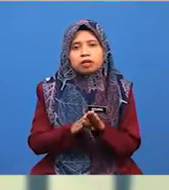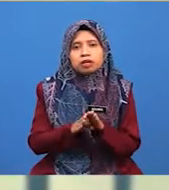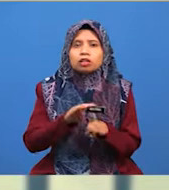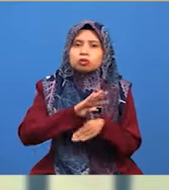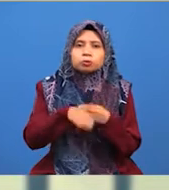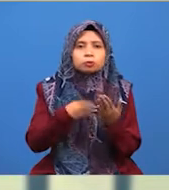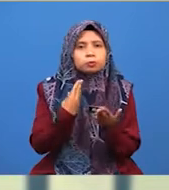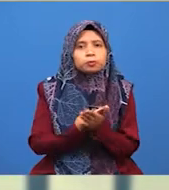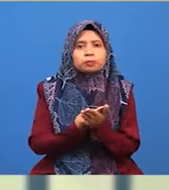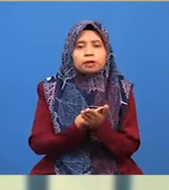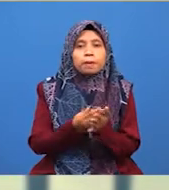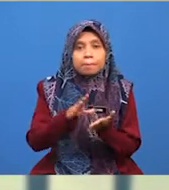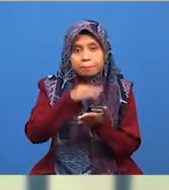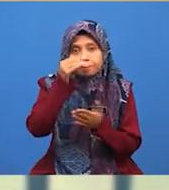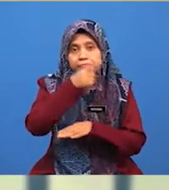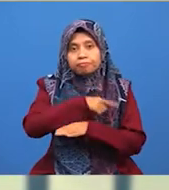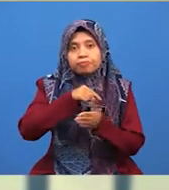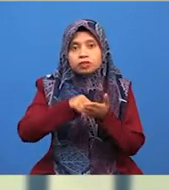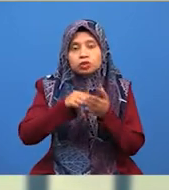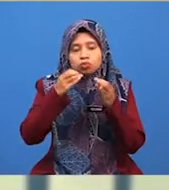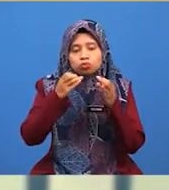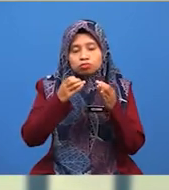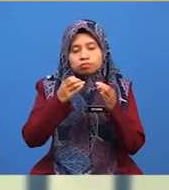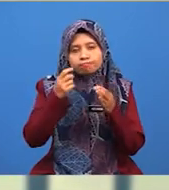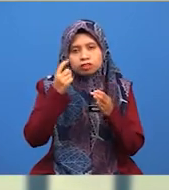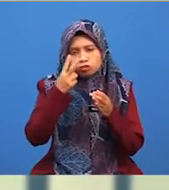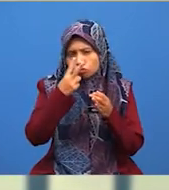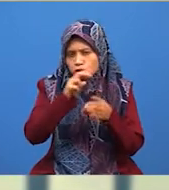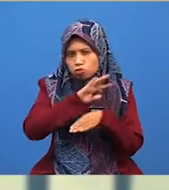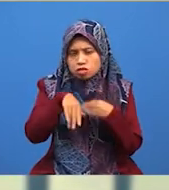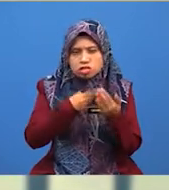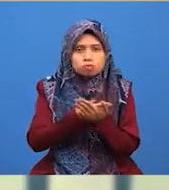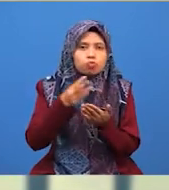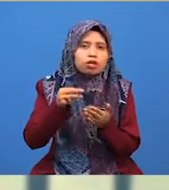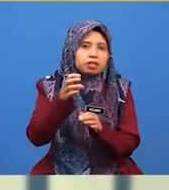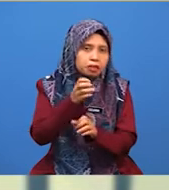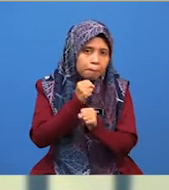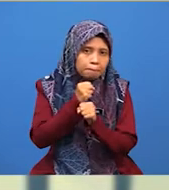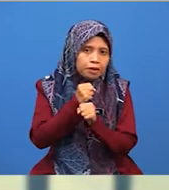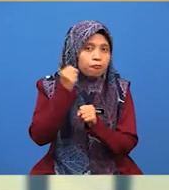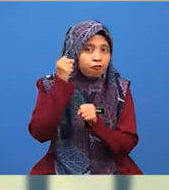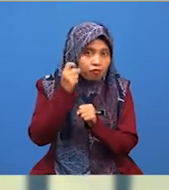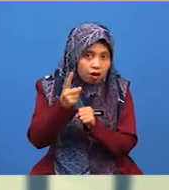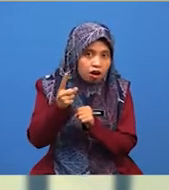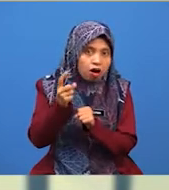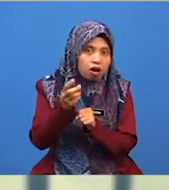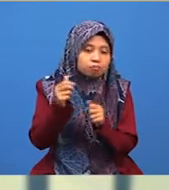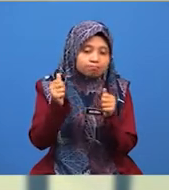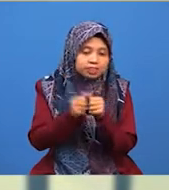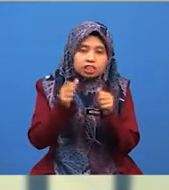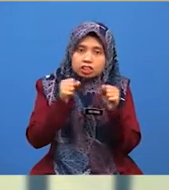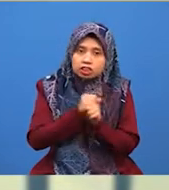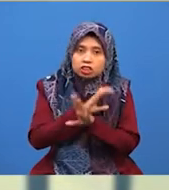kita pada hari ini, cikgu dapati kamu semua telah pun dapat memahami